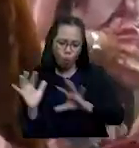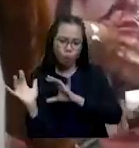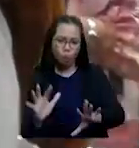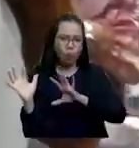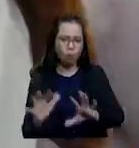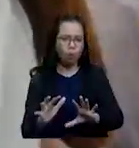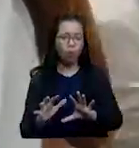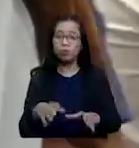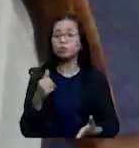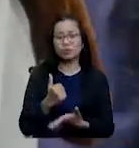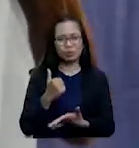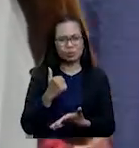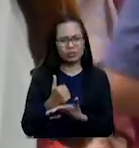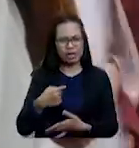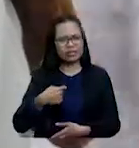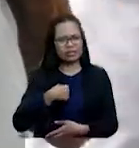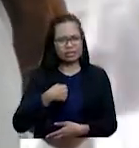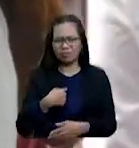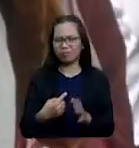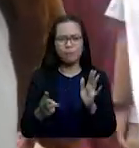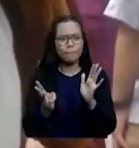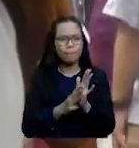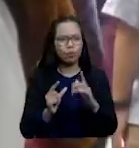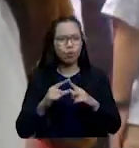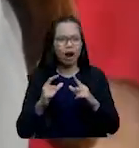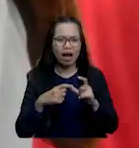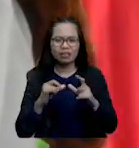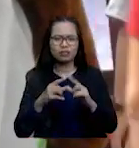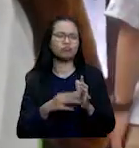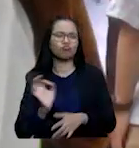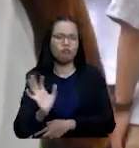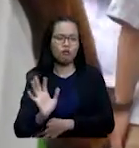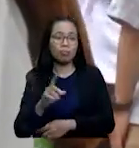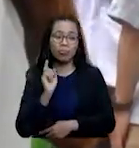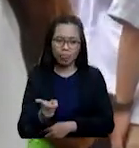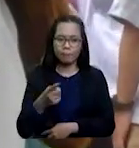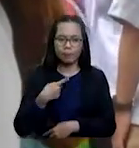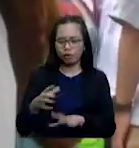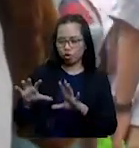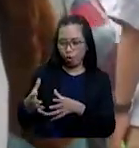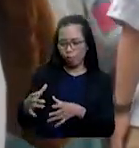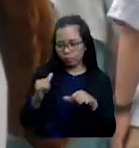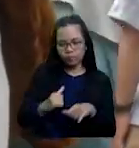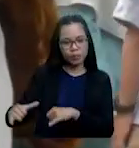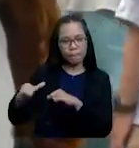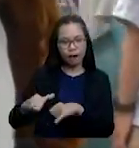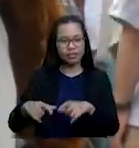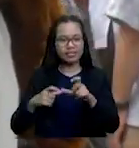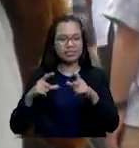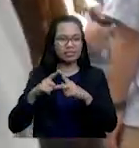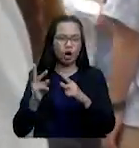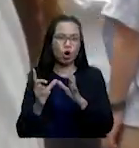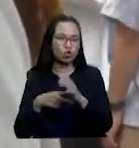bukan Muhammadiyah, tapi kami punya saudara di Cakung itu, tempat rukyat. Jadi memang Cakung itu kan setiap tahun mengadakan rukyat.